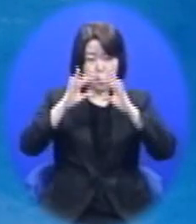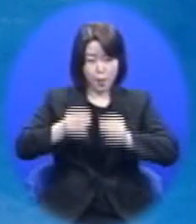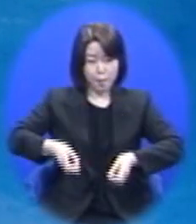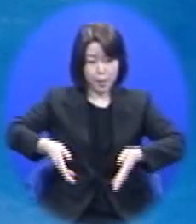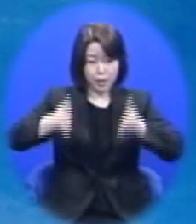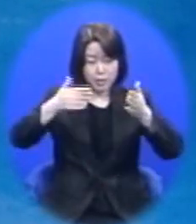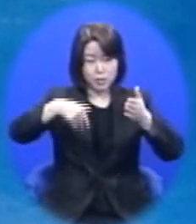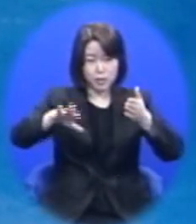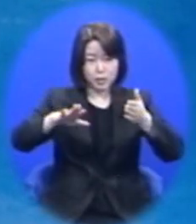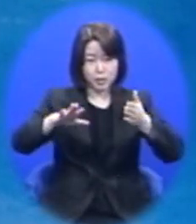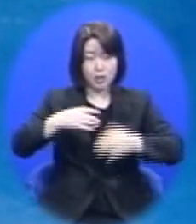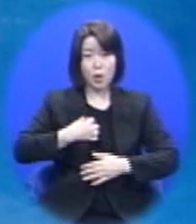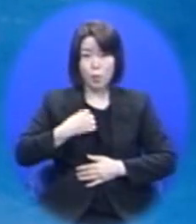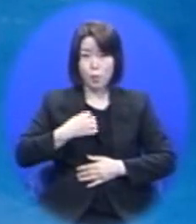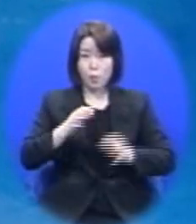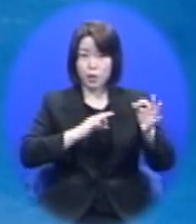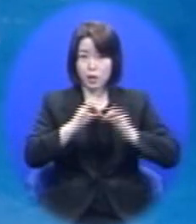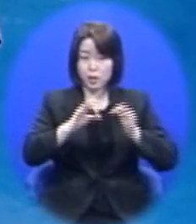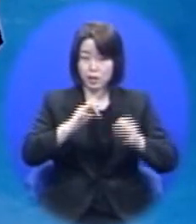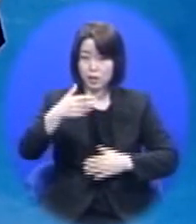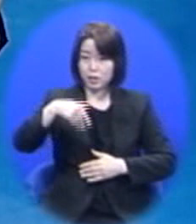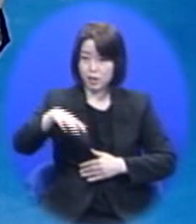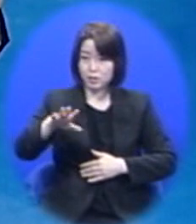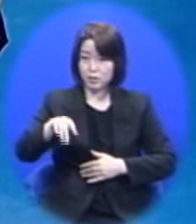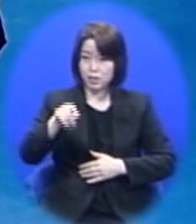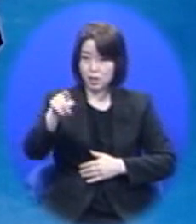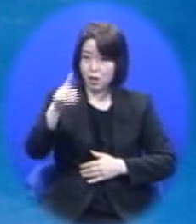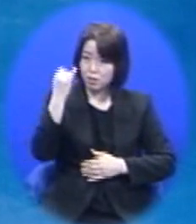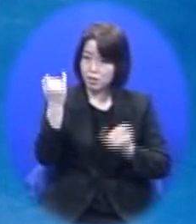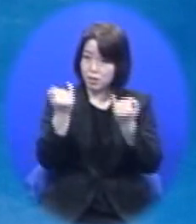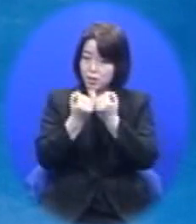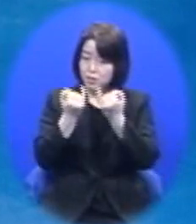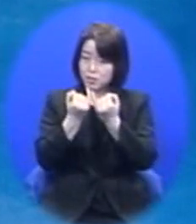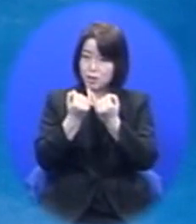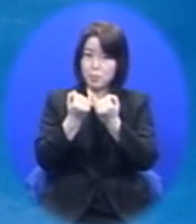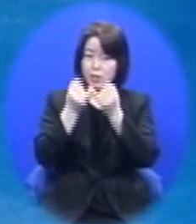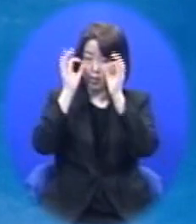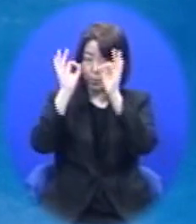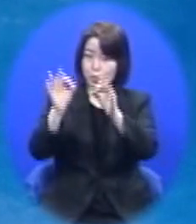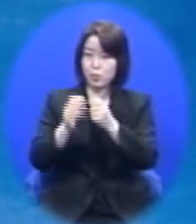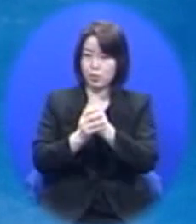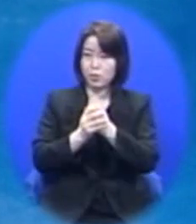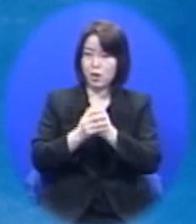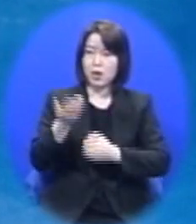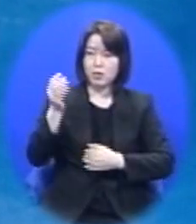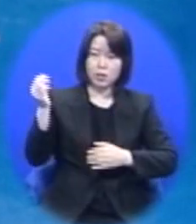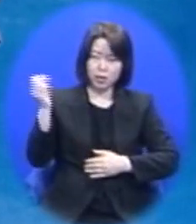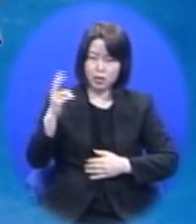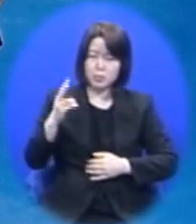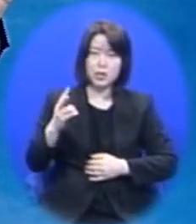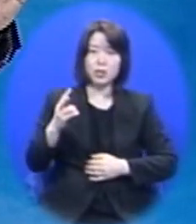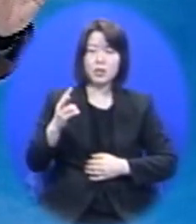눈에 띄어요. 갑자기 성령께서 마음에 하나님이 참 사랑하는 딸인데